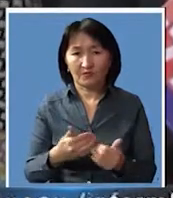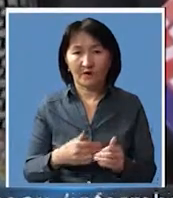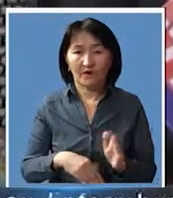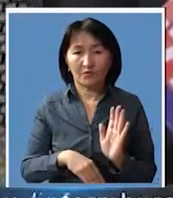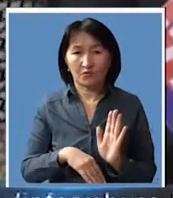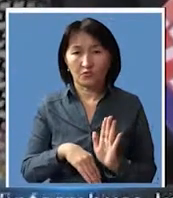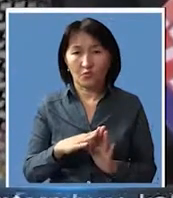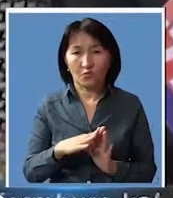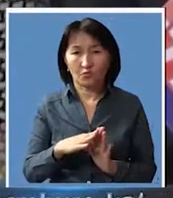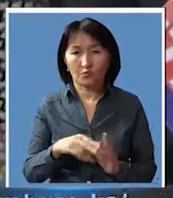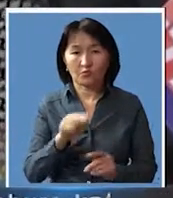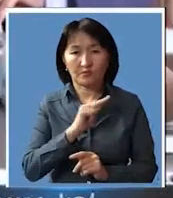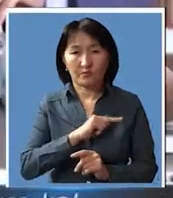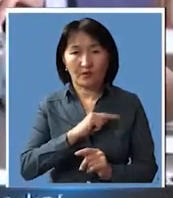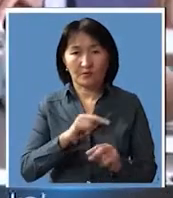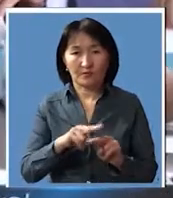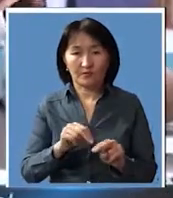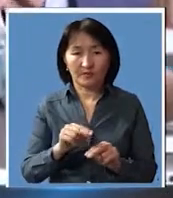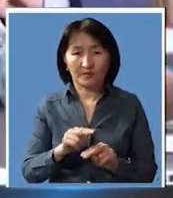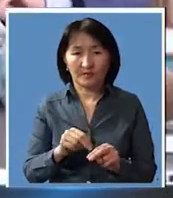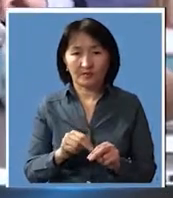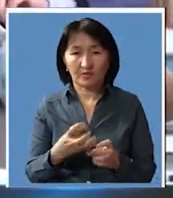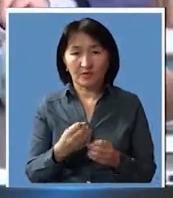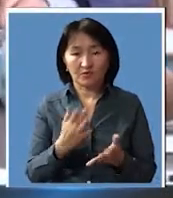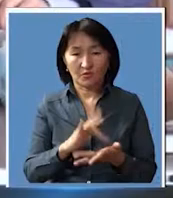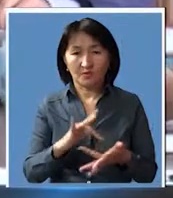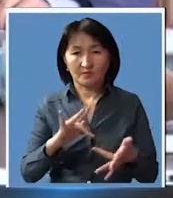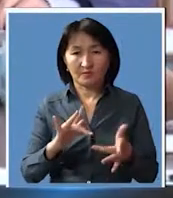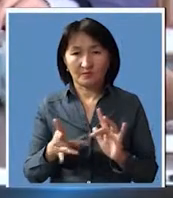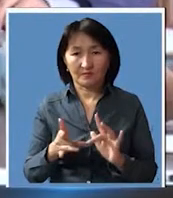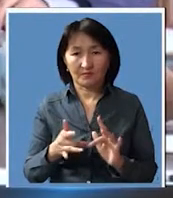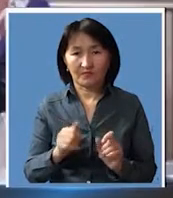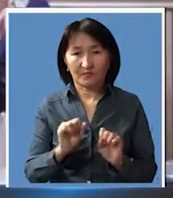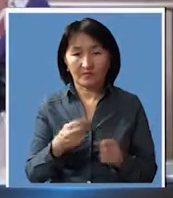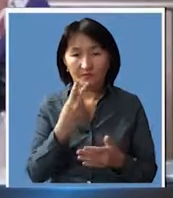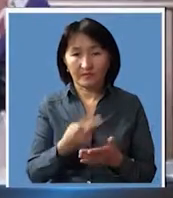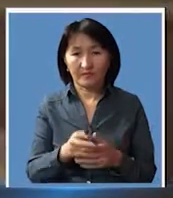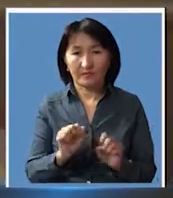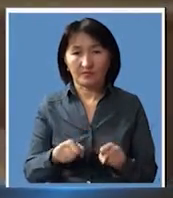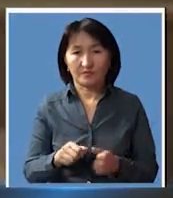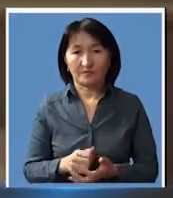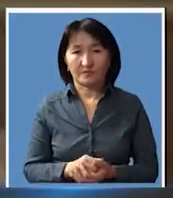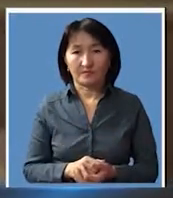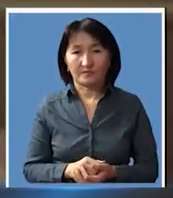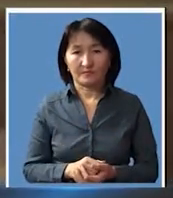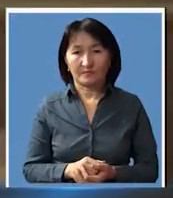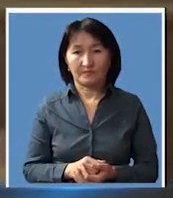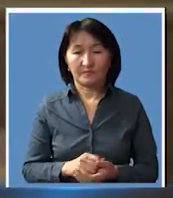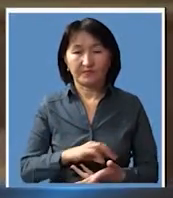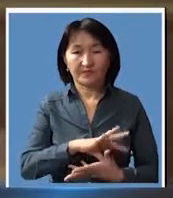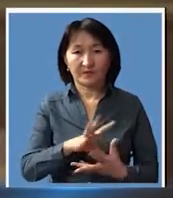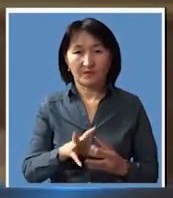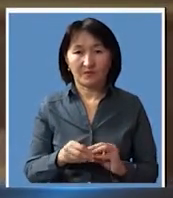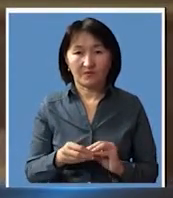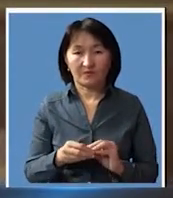первой и апелляционной инстанции. Введено электронное судопроизводство. Вот это все проводимые реформы судебной